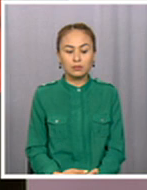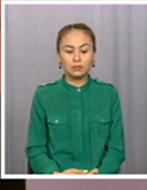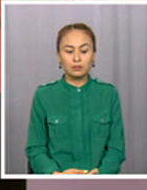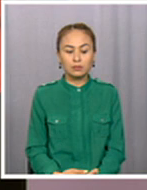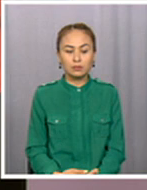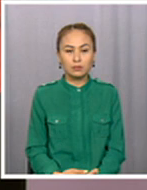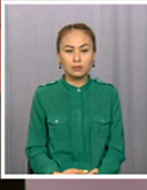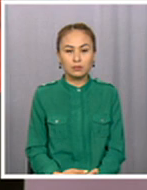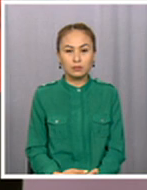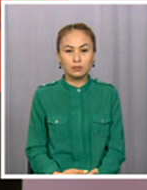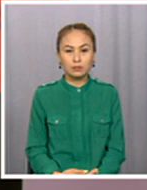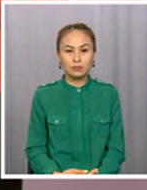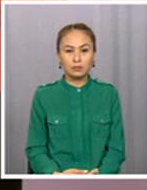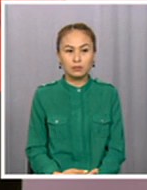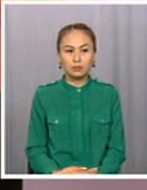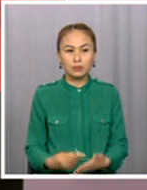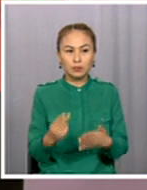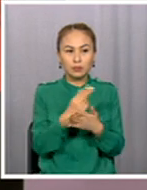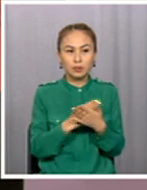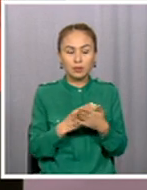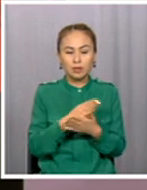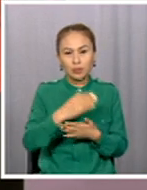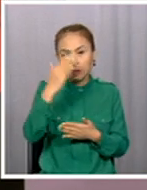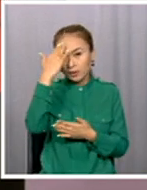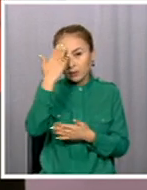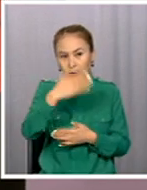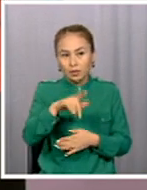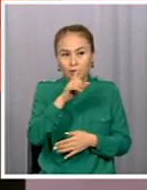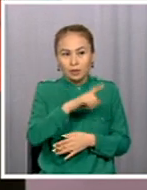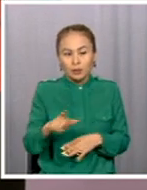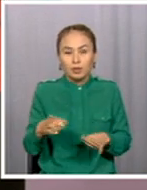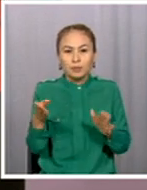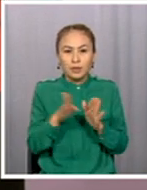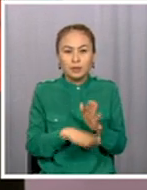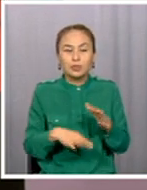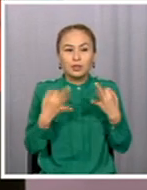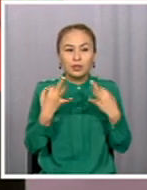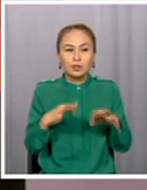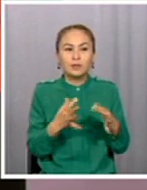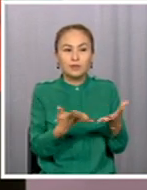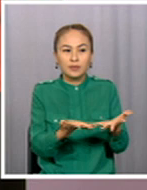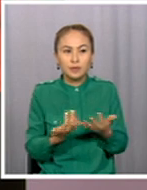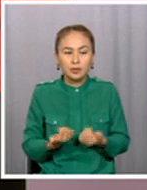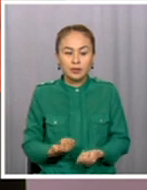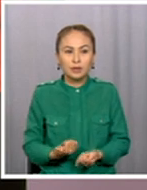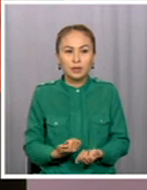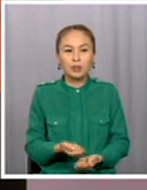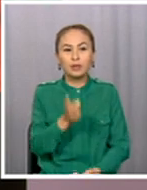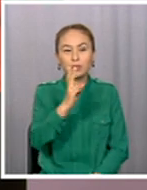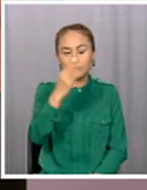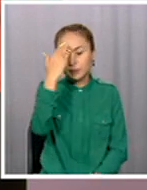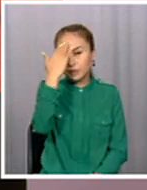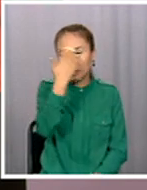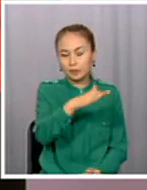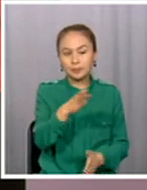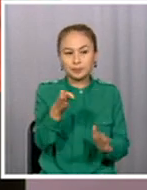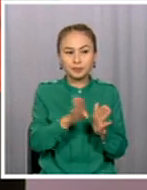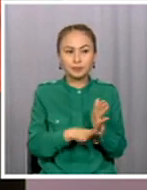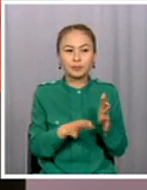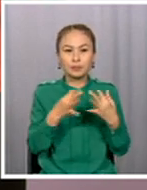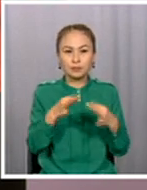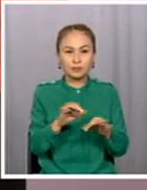Иә, суретте бала басқа адамның затын рұқсатсыз алып жатыр. Біреудің затын рұқсатсыз